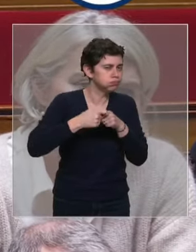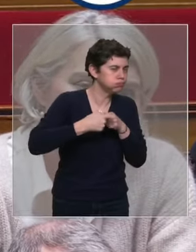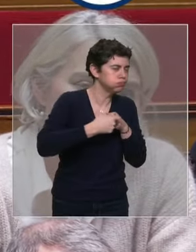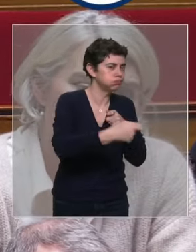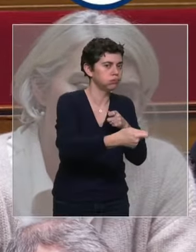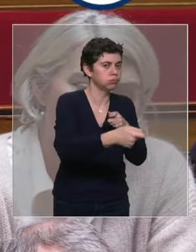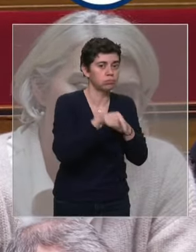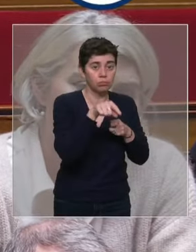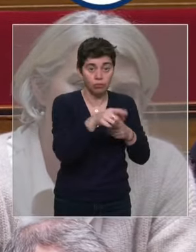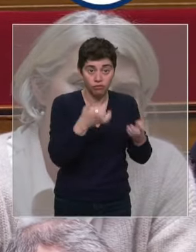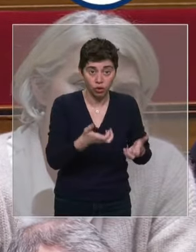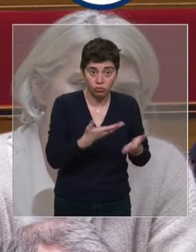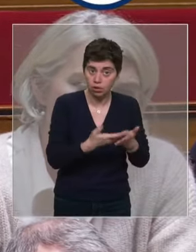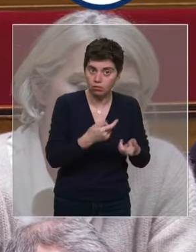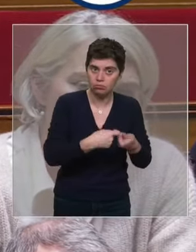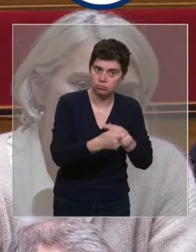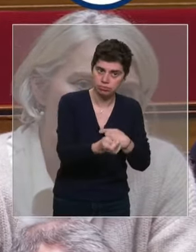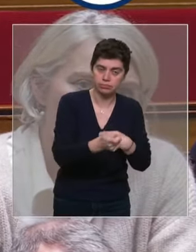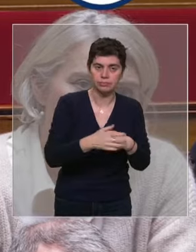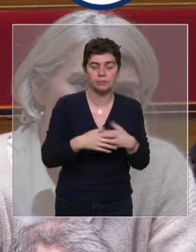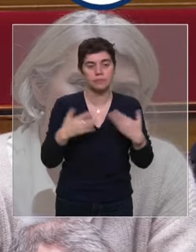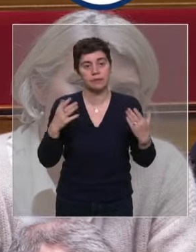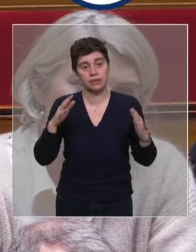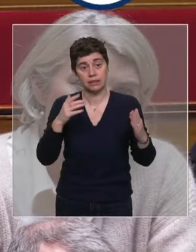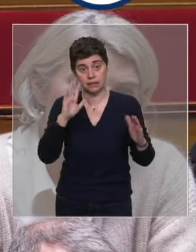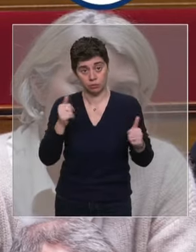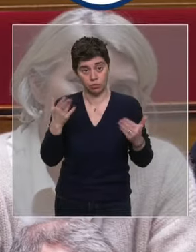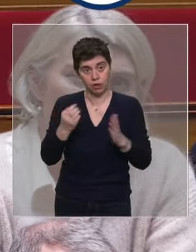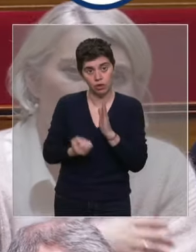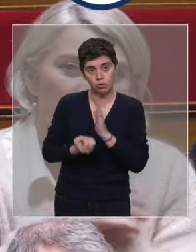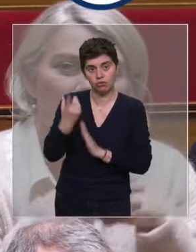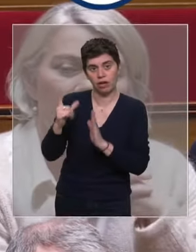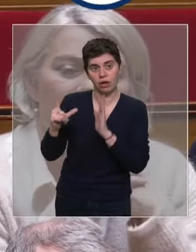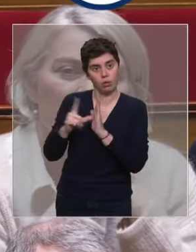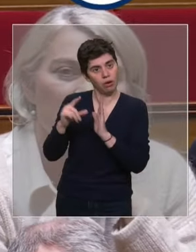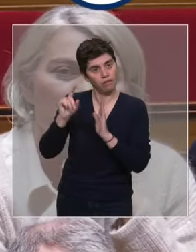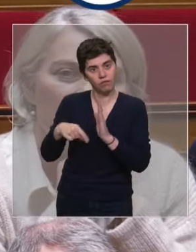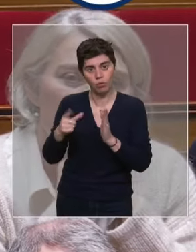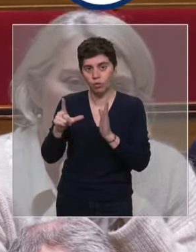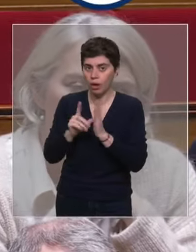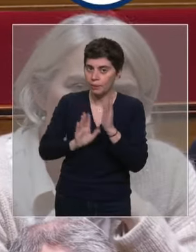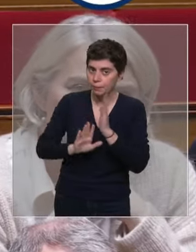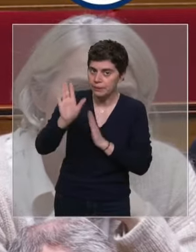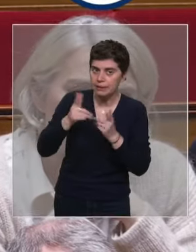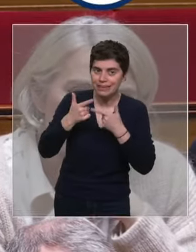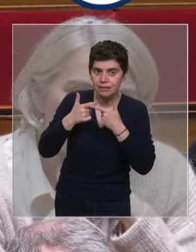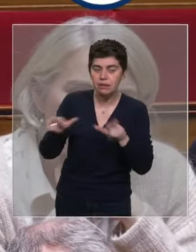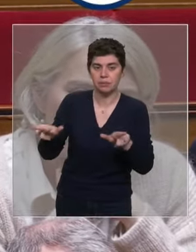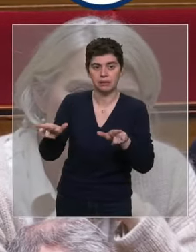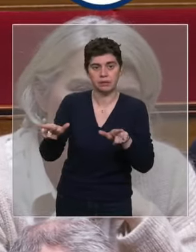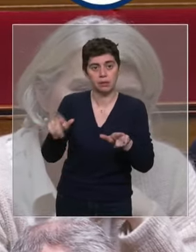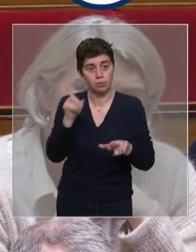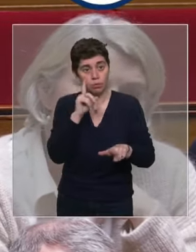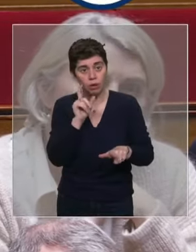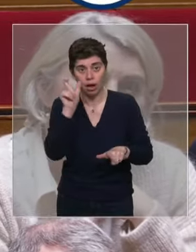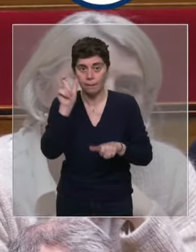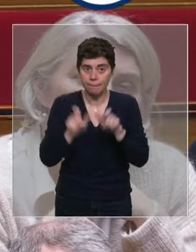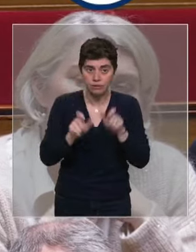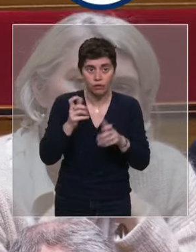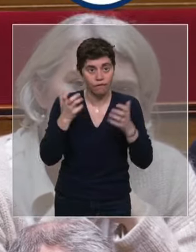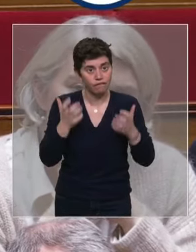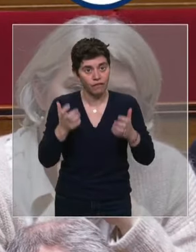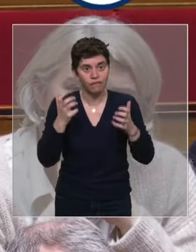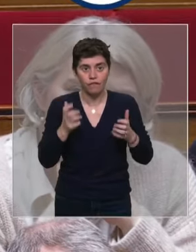ces patients. Nous avons donc besoin d'une nouvelle loi. Une loi de liberté pour que ceux qui le réclament puissent